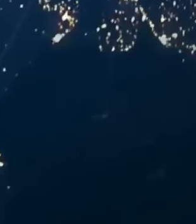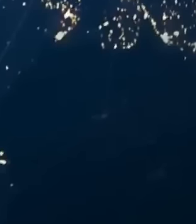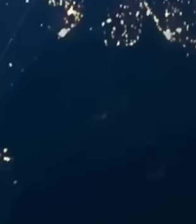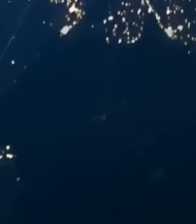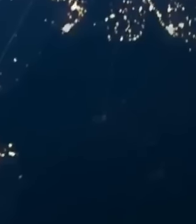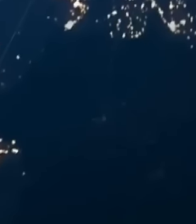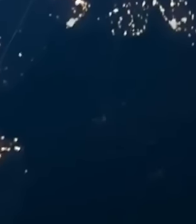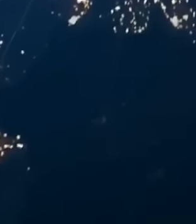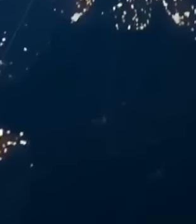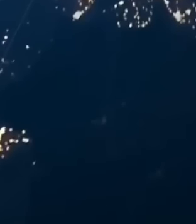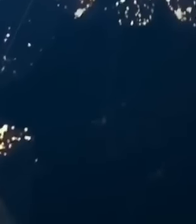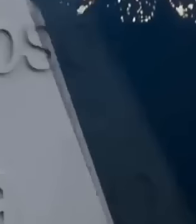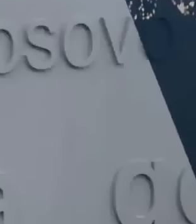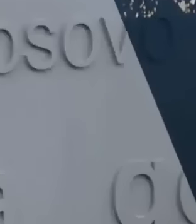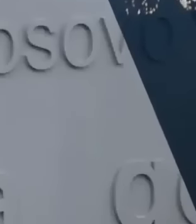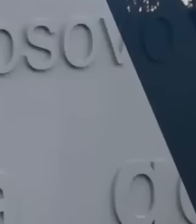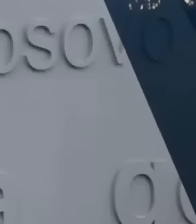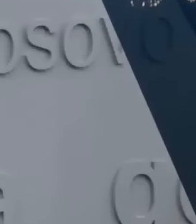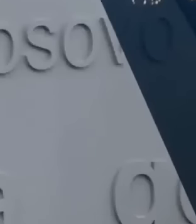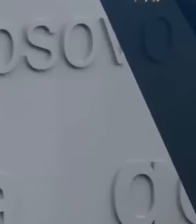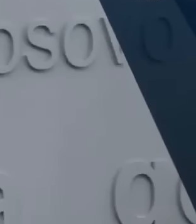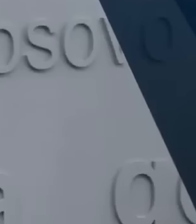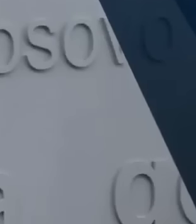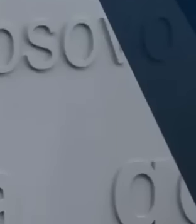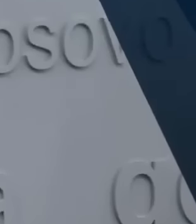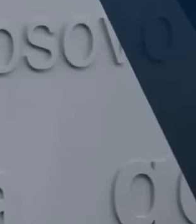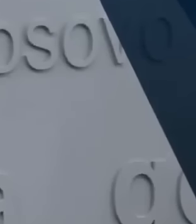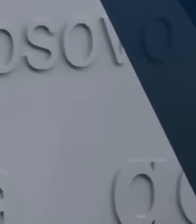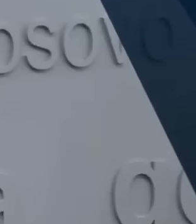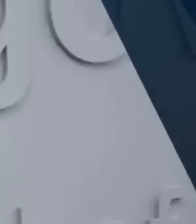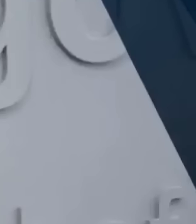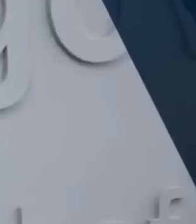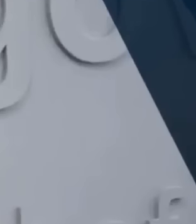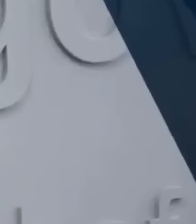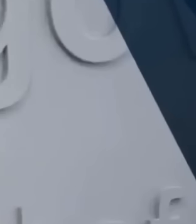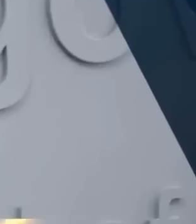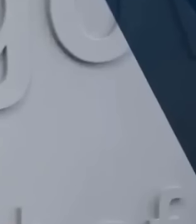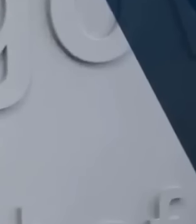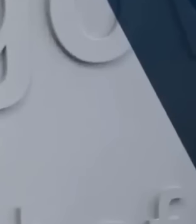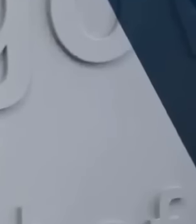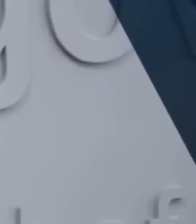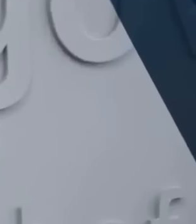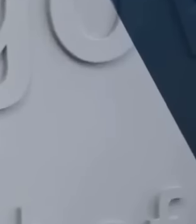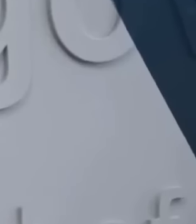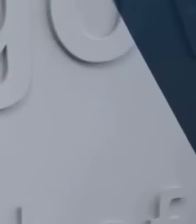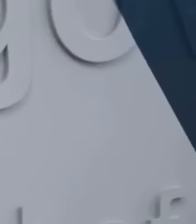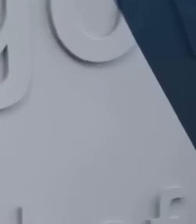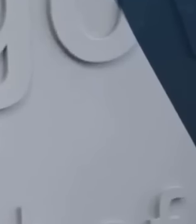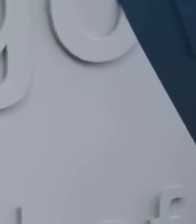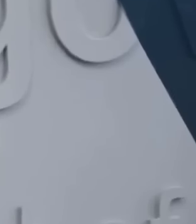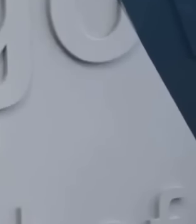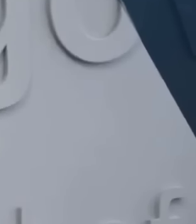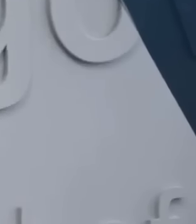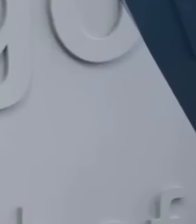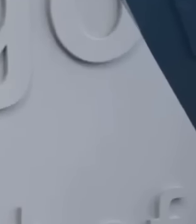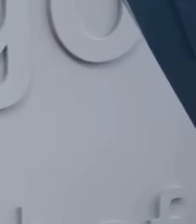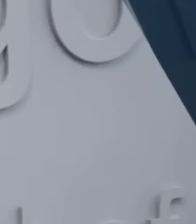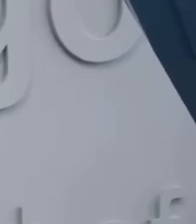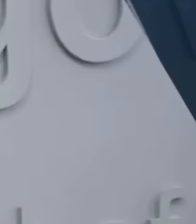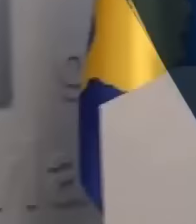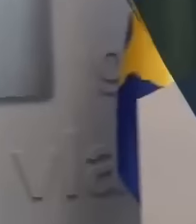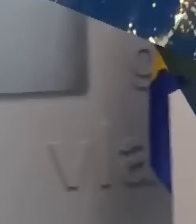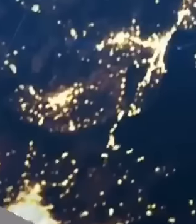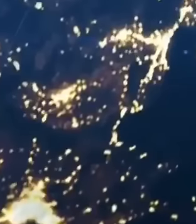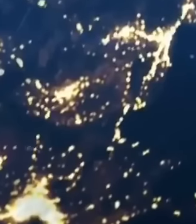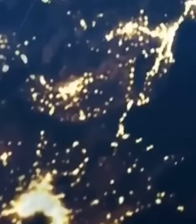keqardhje. Zëvendës kryeministri Bislimi thotë se postat ishin ilegale, bëhet përqendrohet në mohimin e Serbisë ndaj